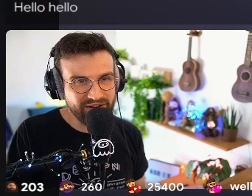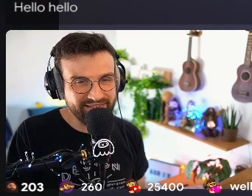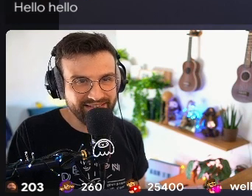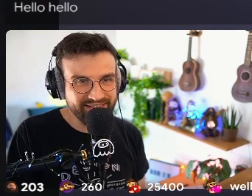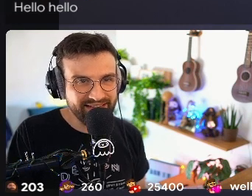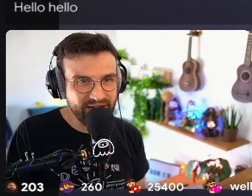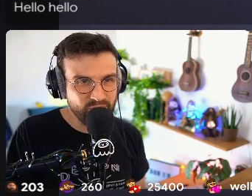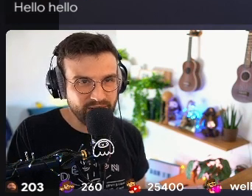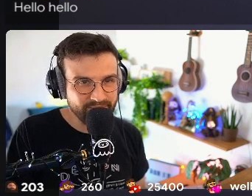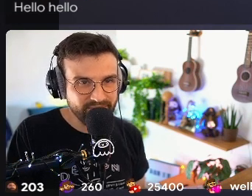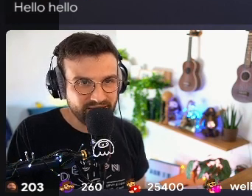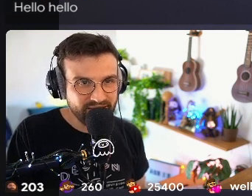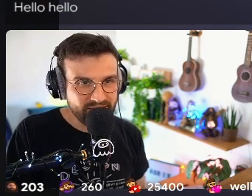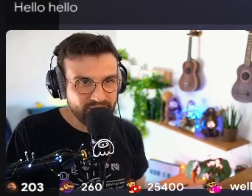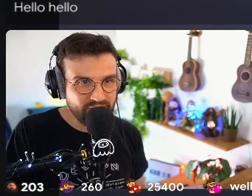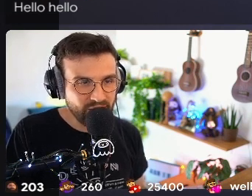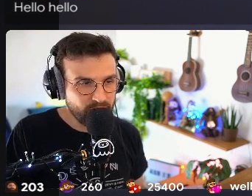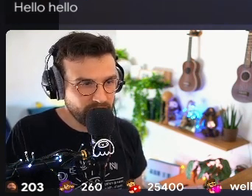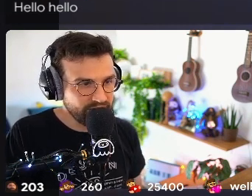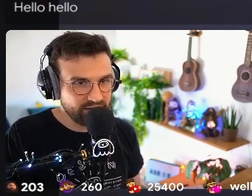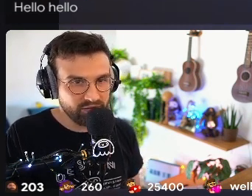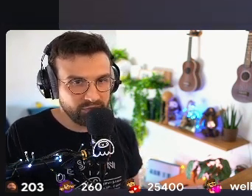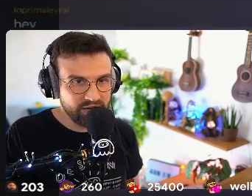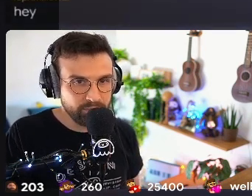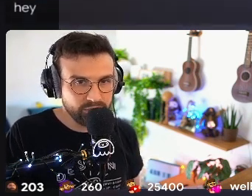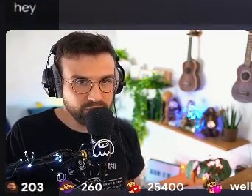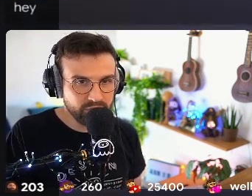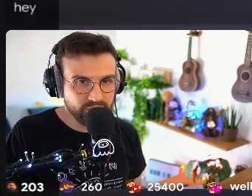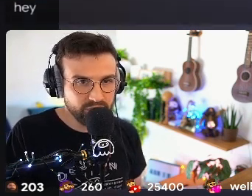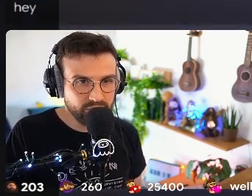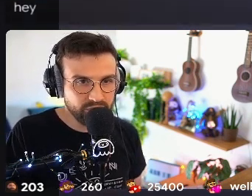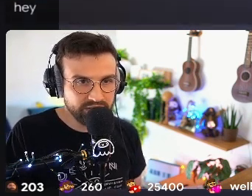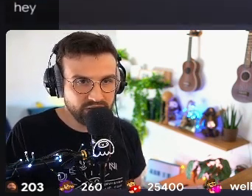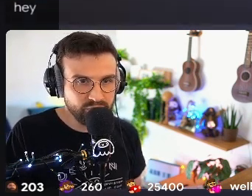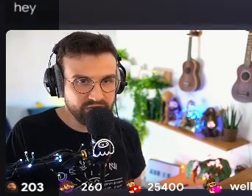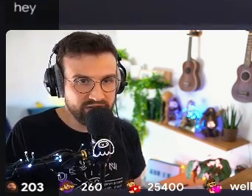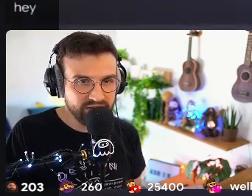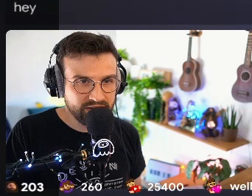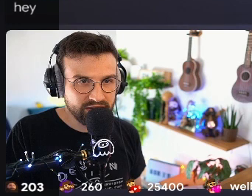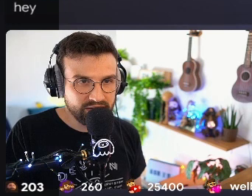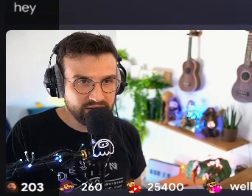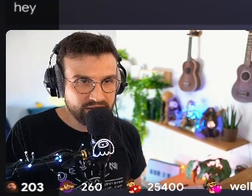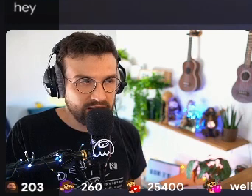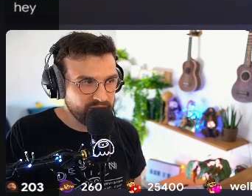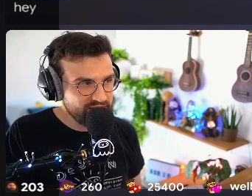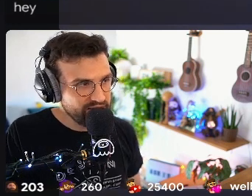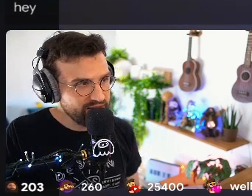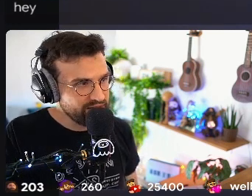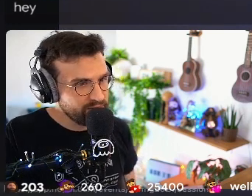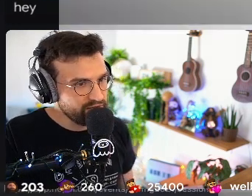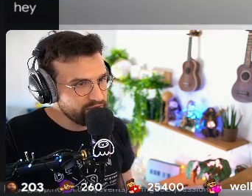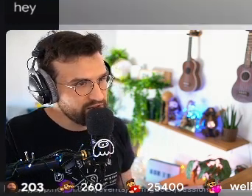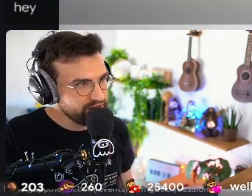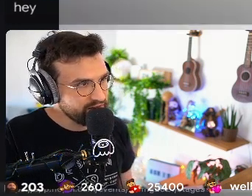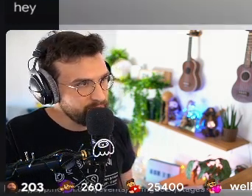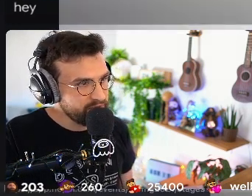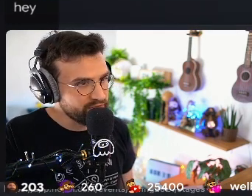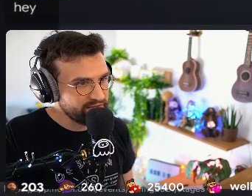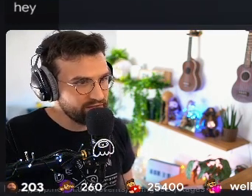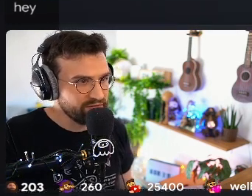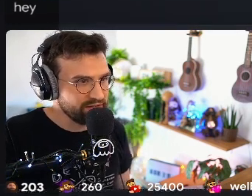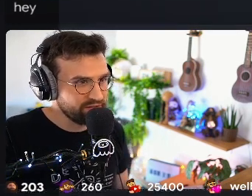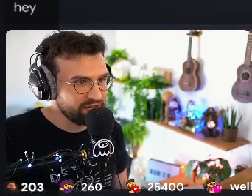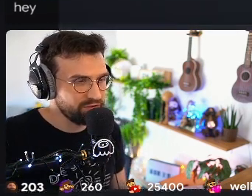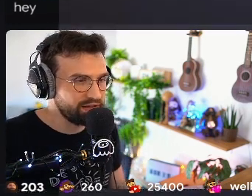c'était marrant parce que la scène s'était allumée. Mais voilà un peu à quoi ça ressemble, ça a l'air plutôt ok comme outil. Les petits widgets, et